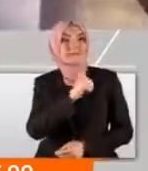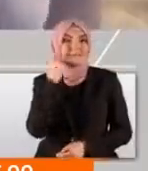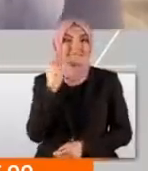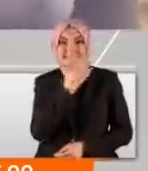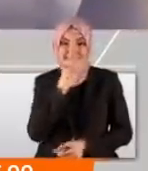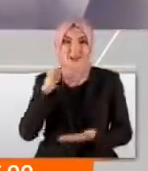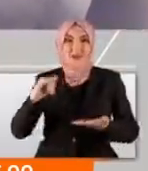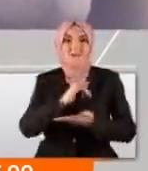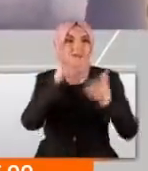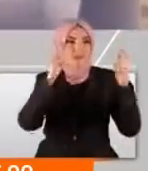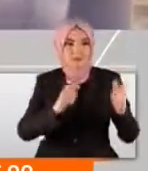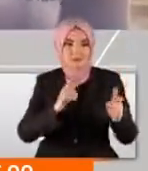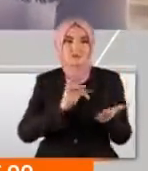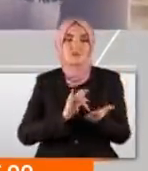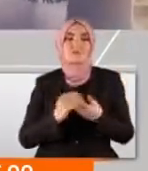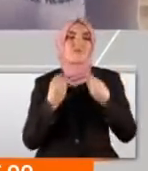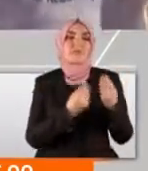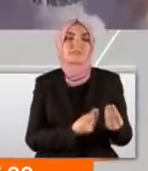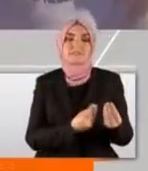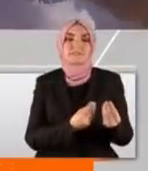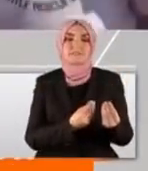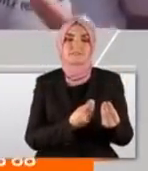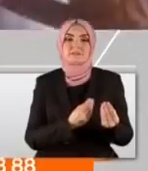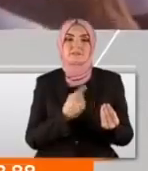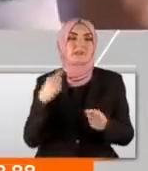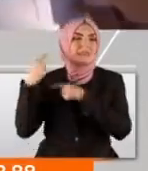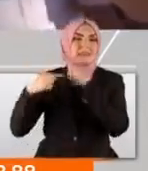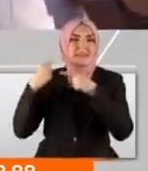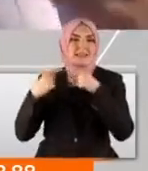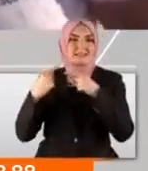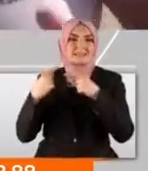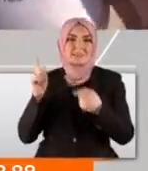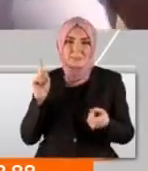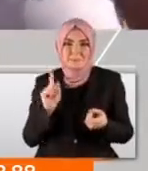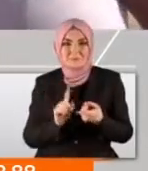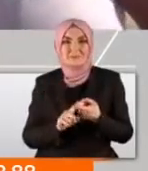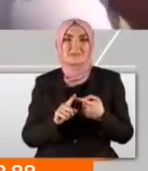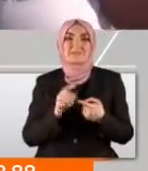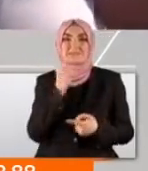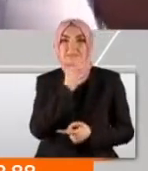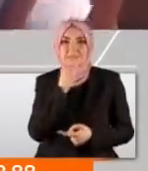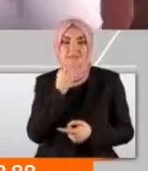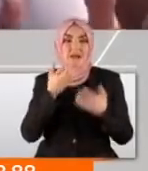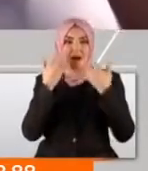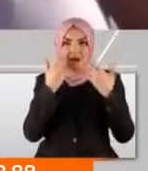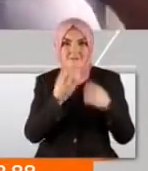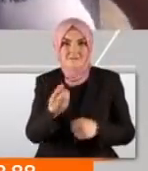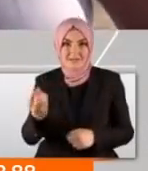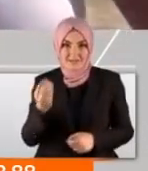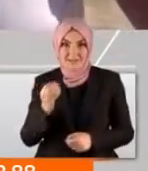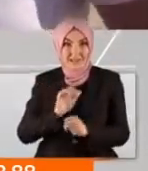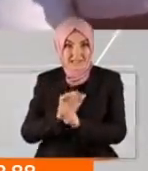Cezai işlemler, egzotik türler, soyu tükenmekte olan hayvanlara eziyet yapılmasından